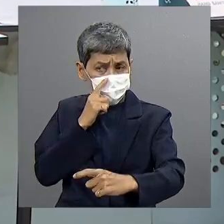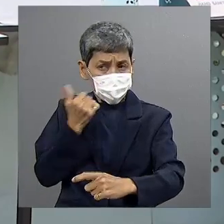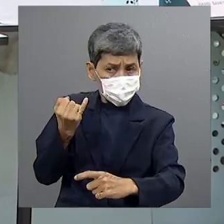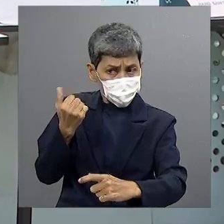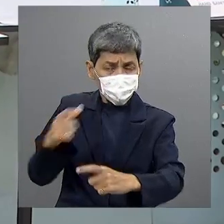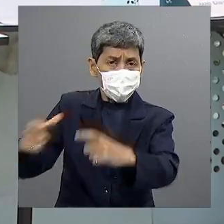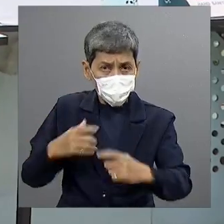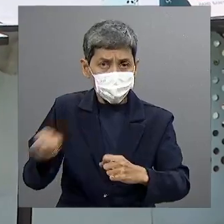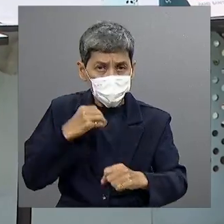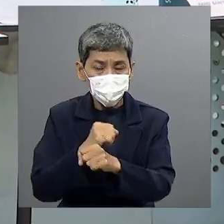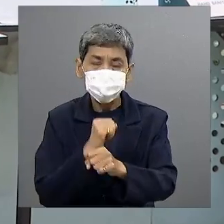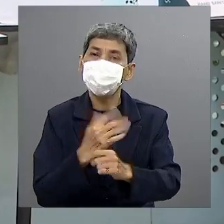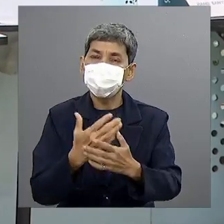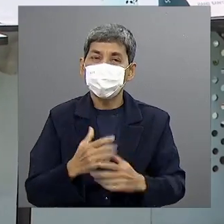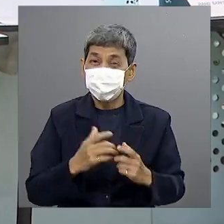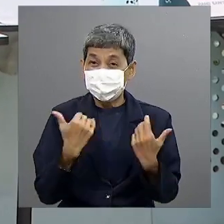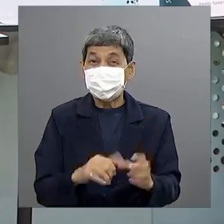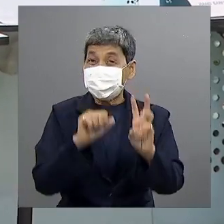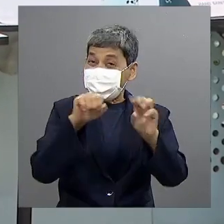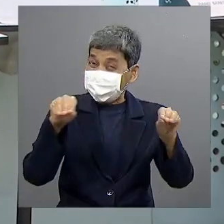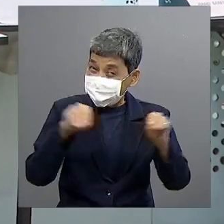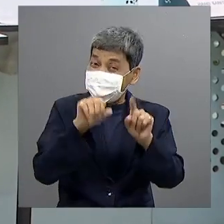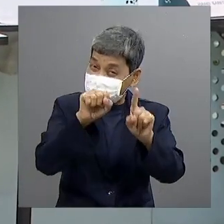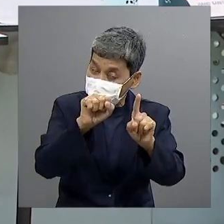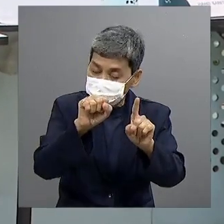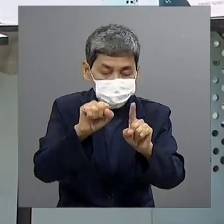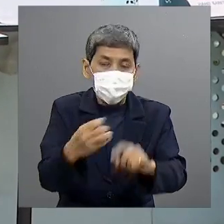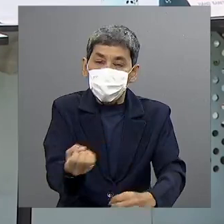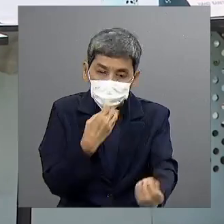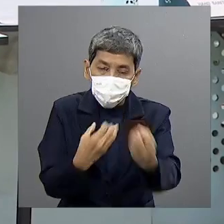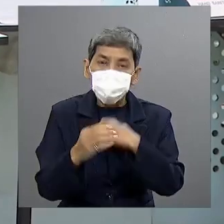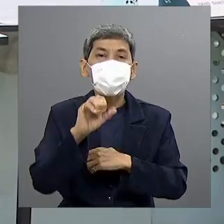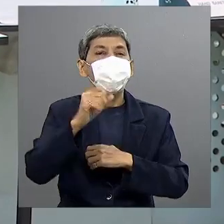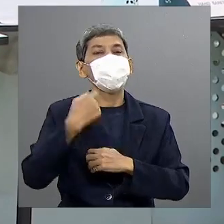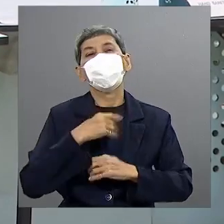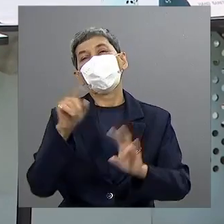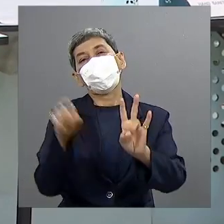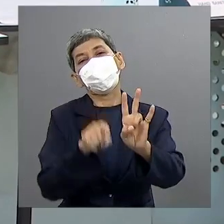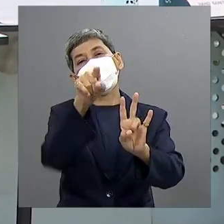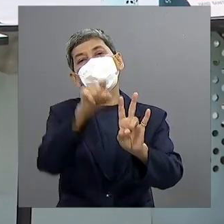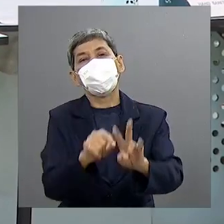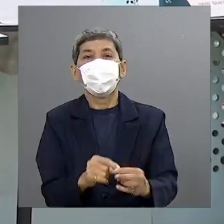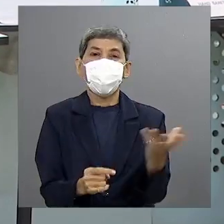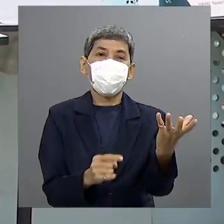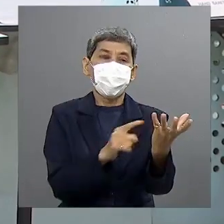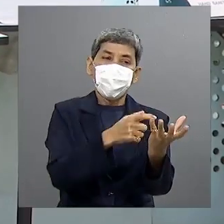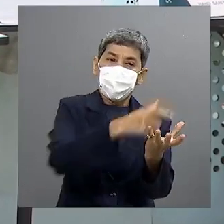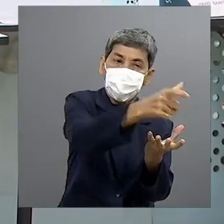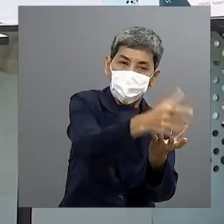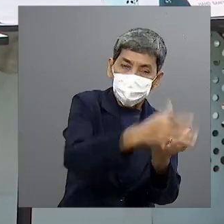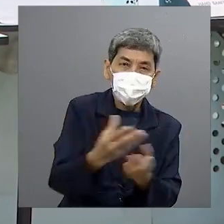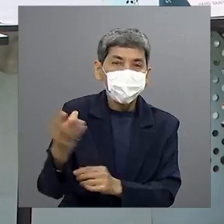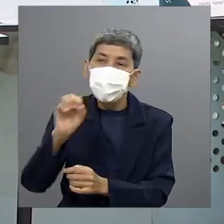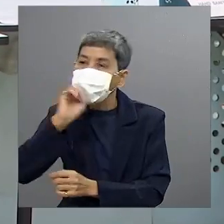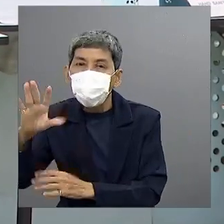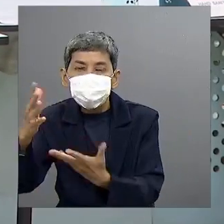ไปเกือบถึงแสนคนแล้วนะคะแต่ว่าการแจ้งเข้าระบบกลับมาเพียง 7% นั้นก็ถือว่าเป็นความที่สปสช.นั้น